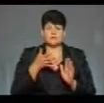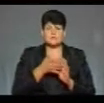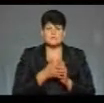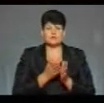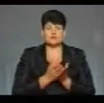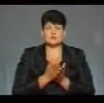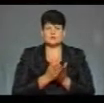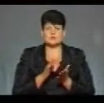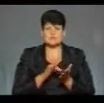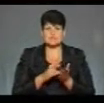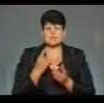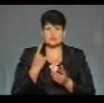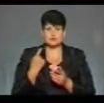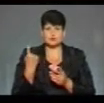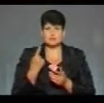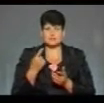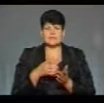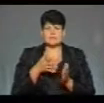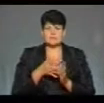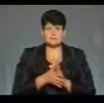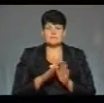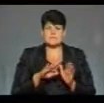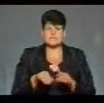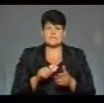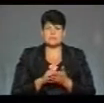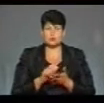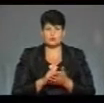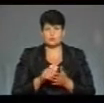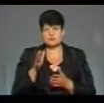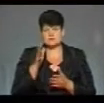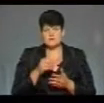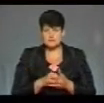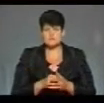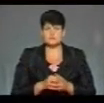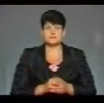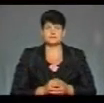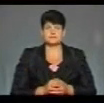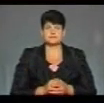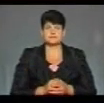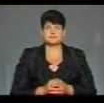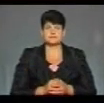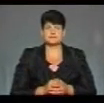один обласний інклюзивно-ресурсний центр при інституті післядипломної педагогічної освіти, каже Ольга Хома.